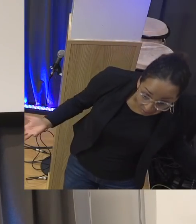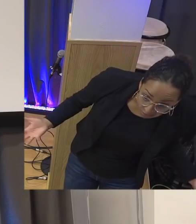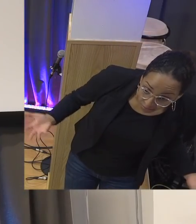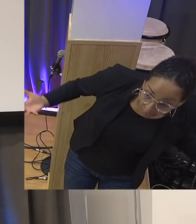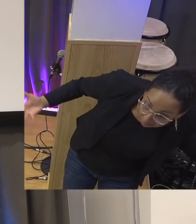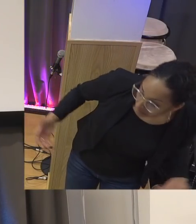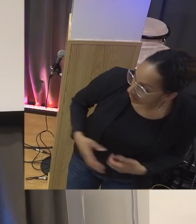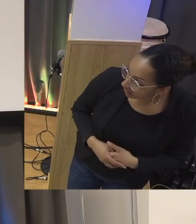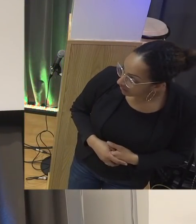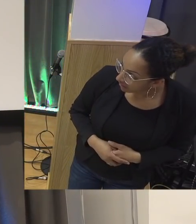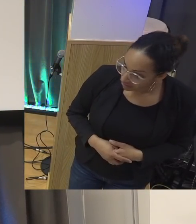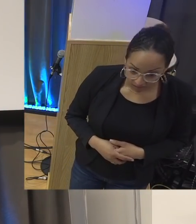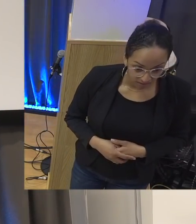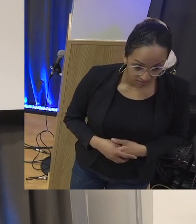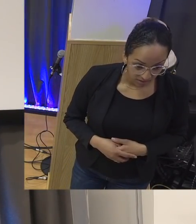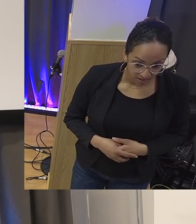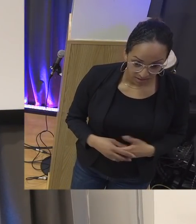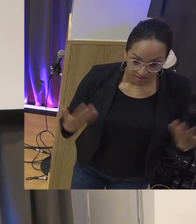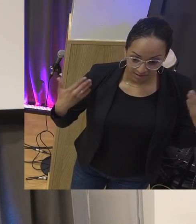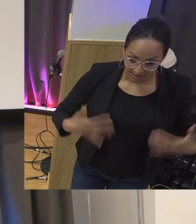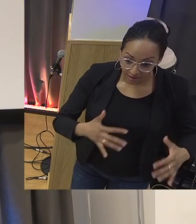Nous sommes l'armée du roi.